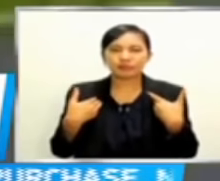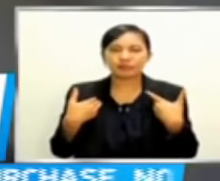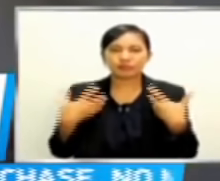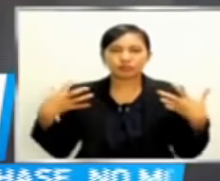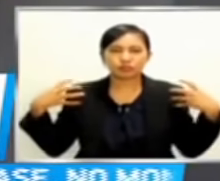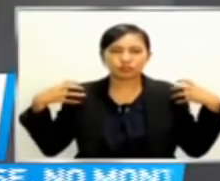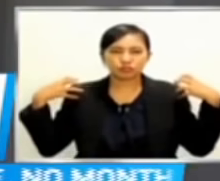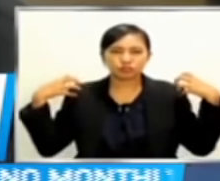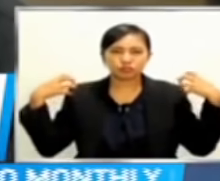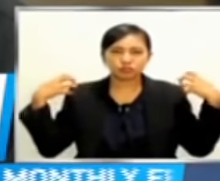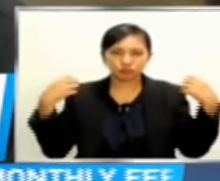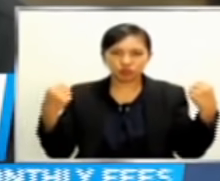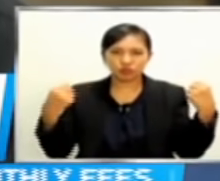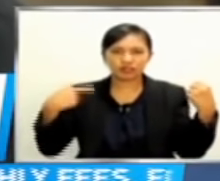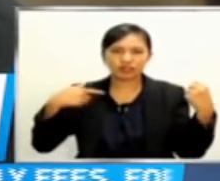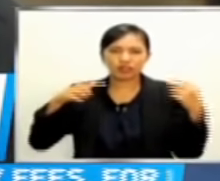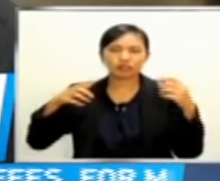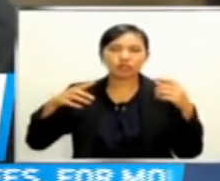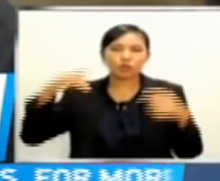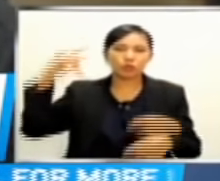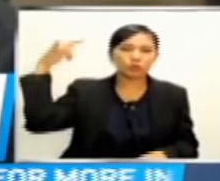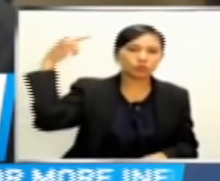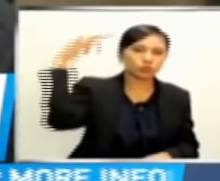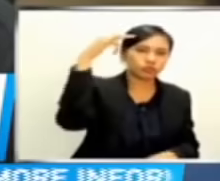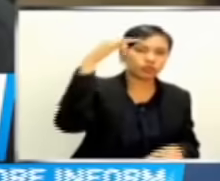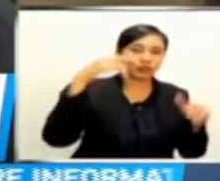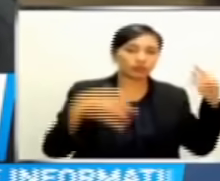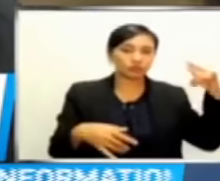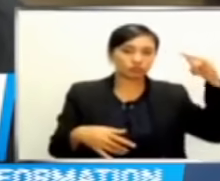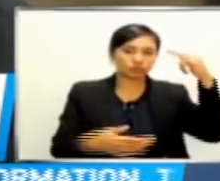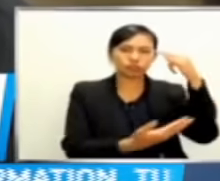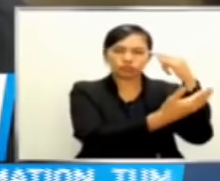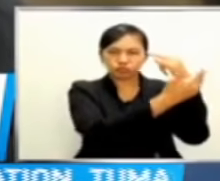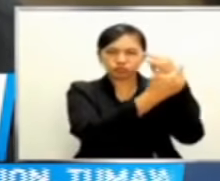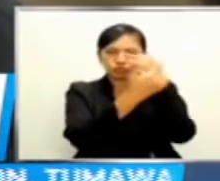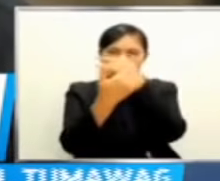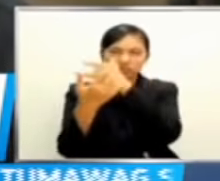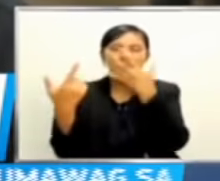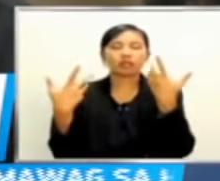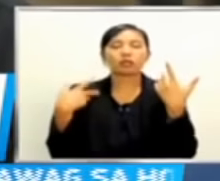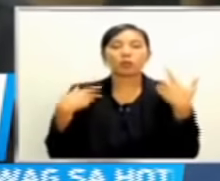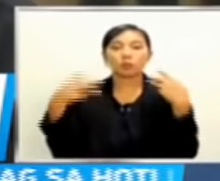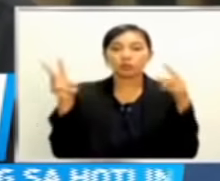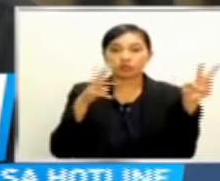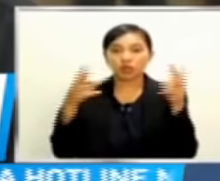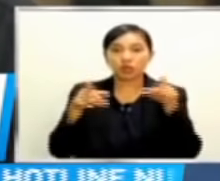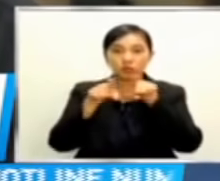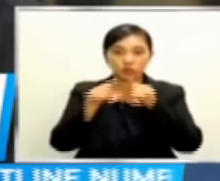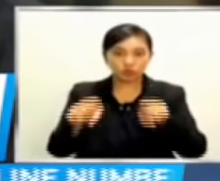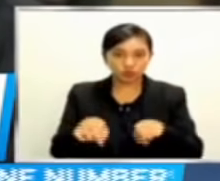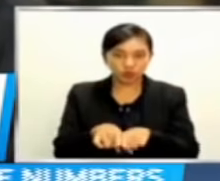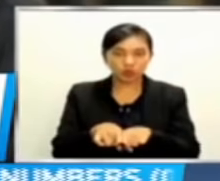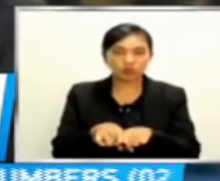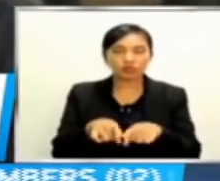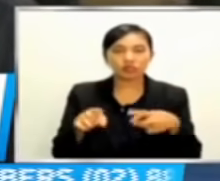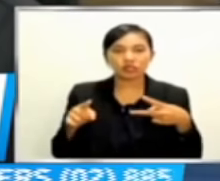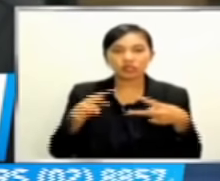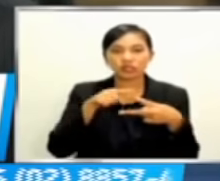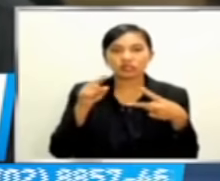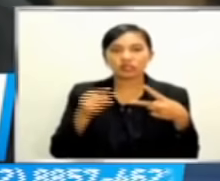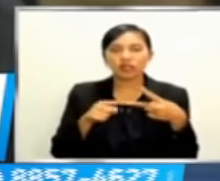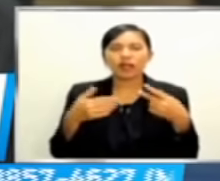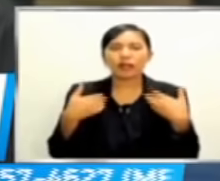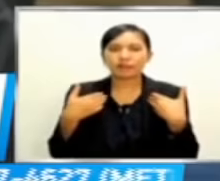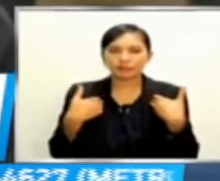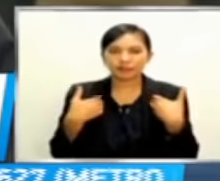Parang tinutulak siya gano'n. Another factor there is the pilot error also. Baka meron din siyang hindi